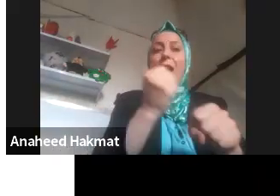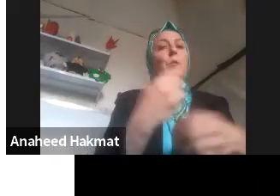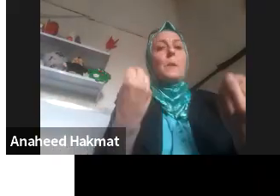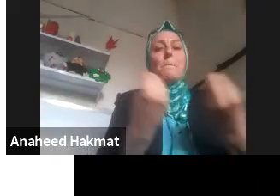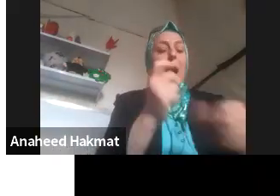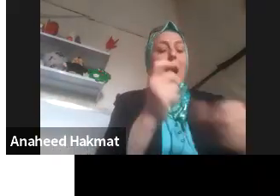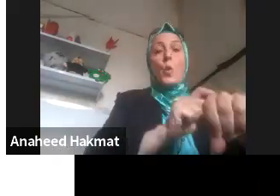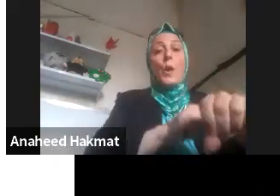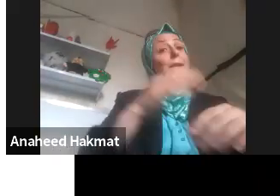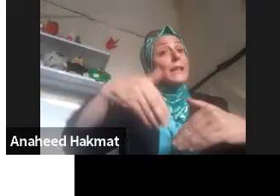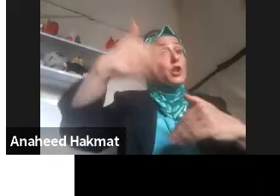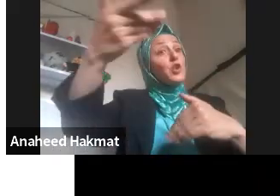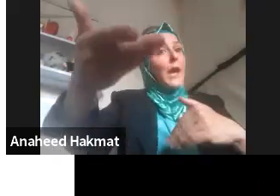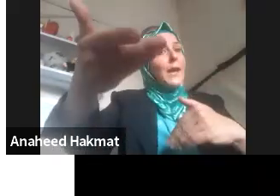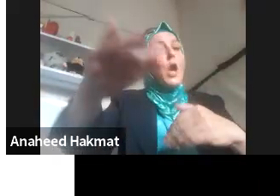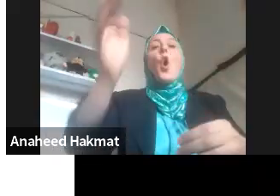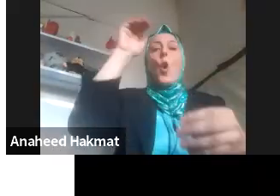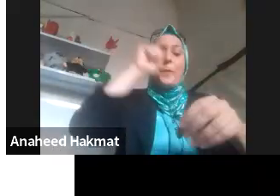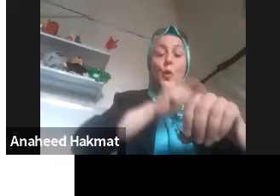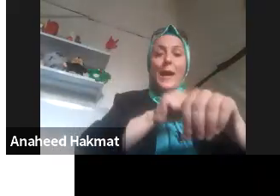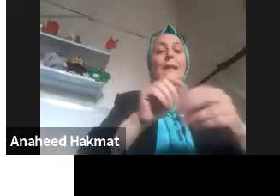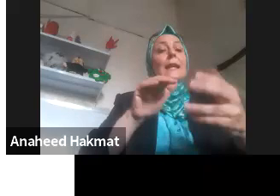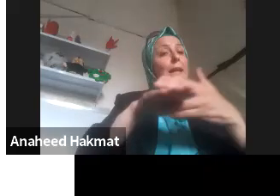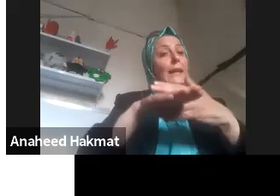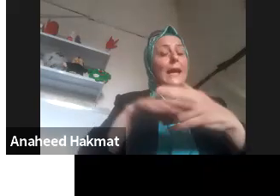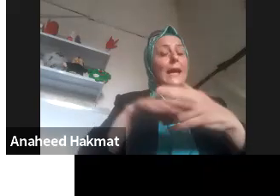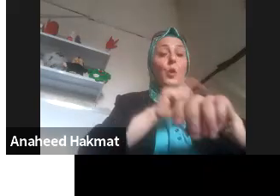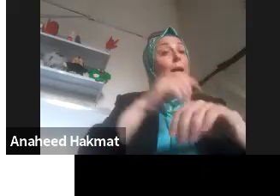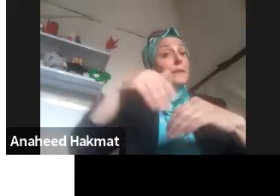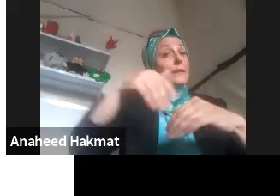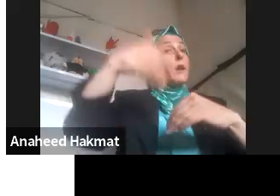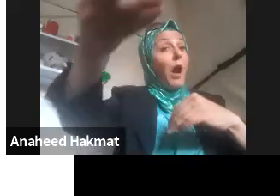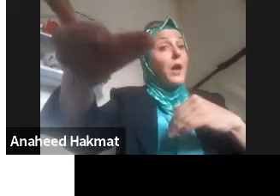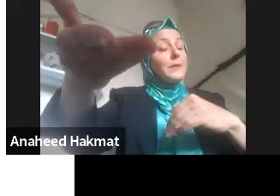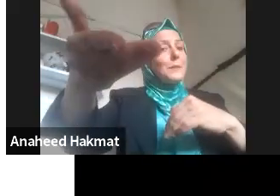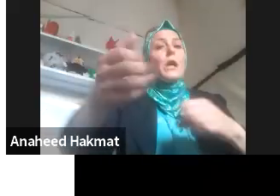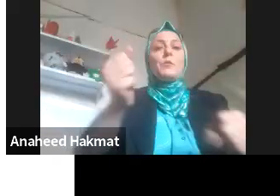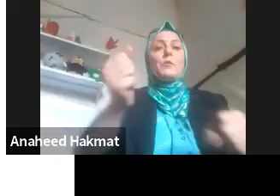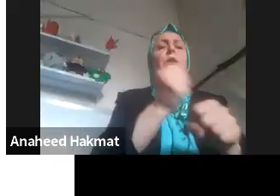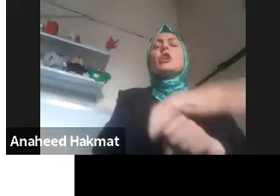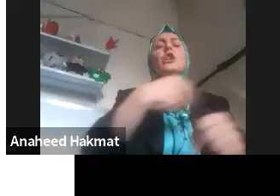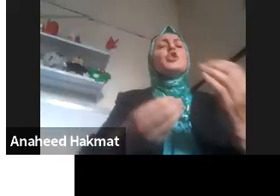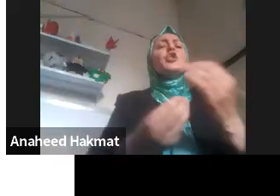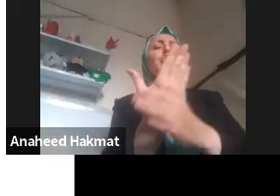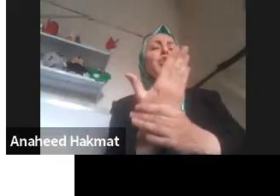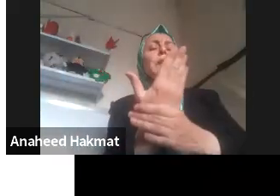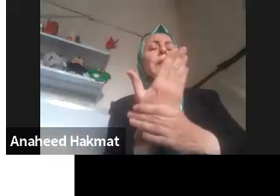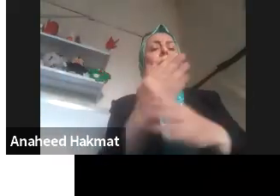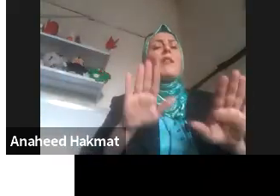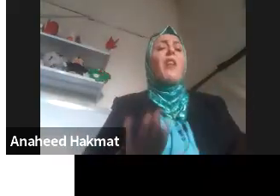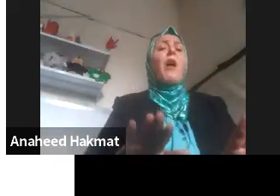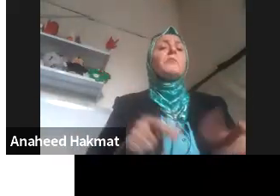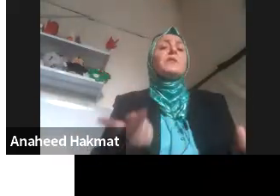القادمة وخلال الفترة القادمة فيما يتعلق بالتعامل مع المستجدات التي يمكن أن تحدث خلال